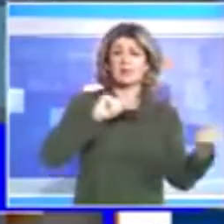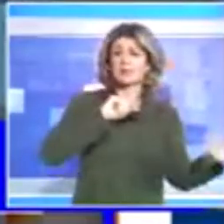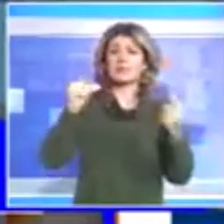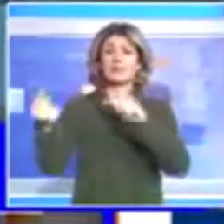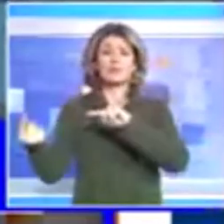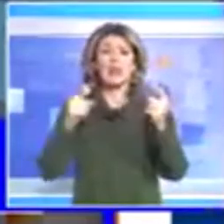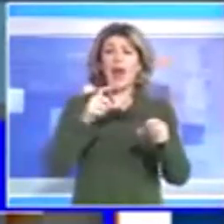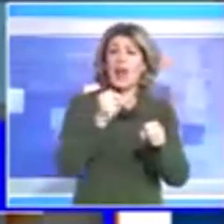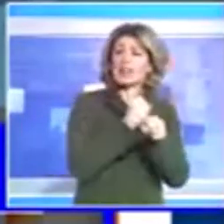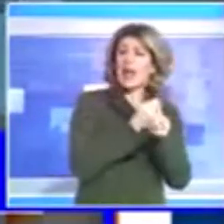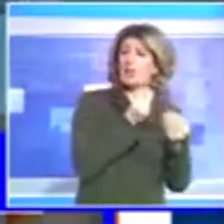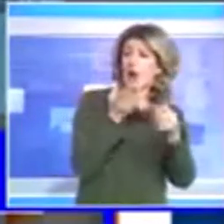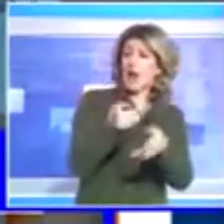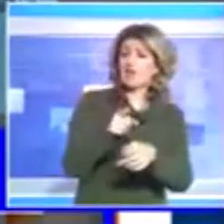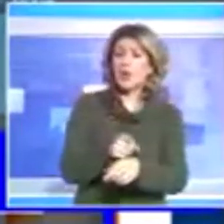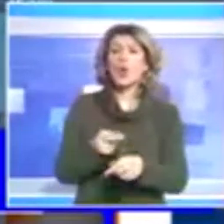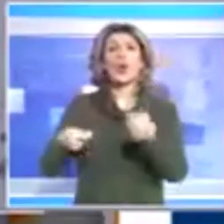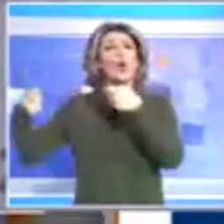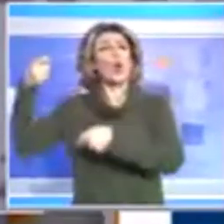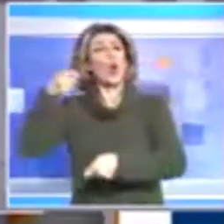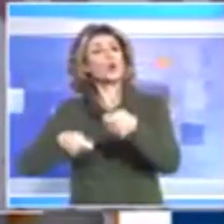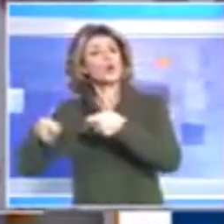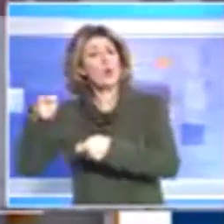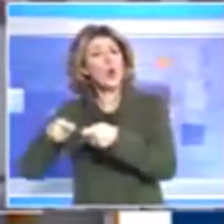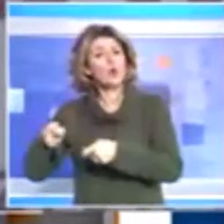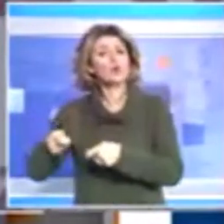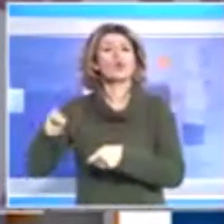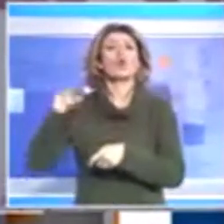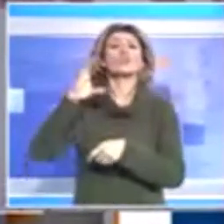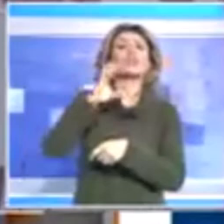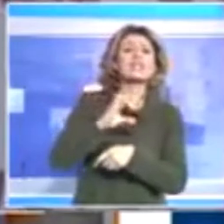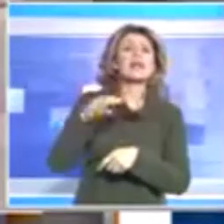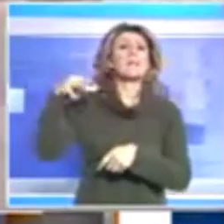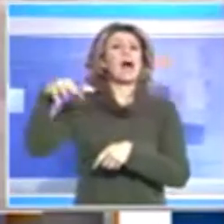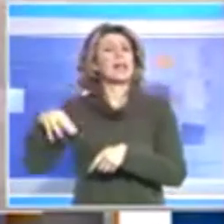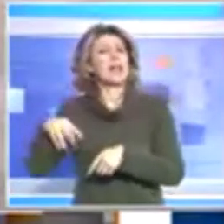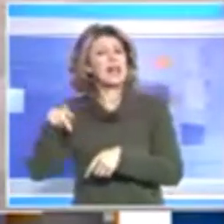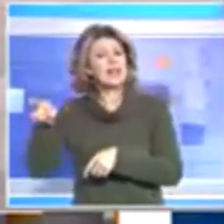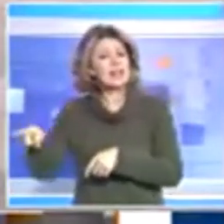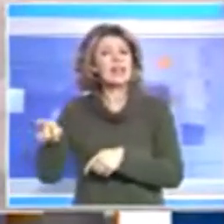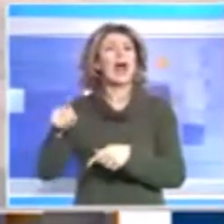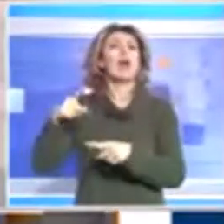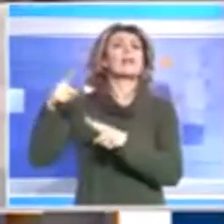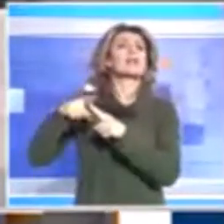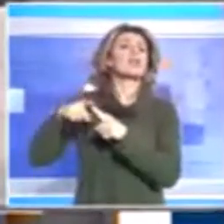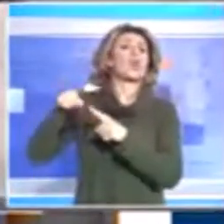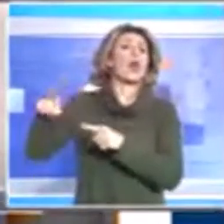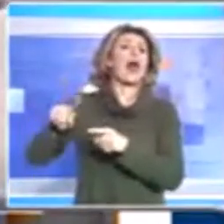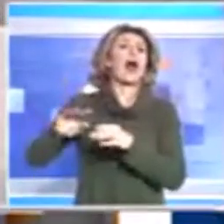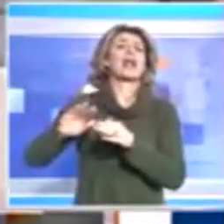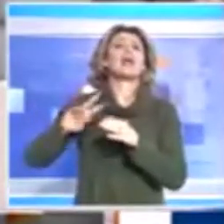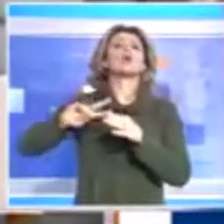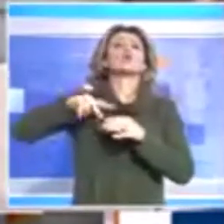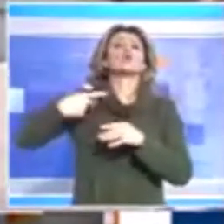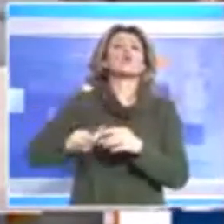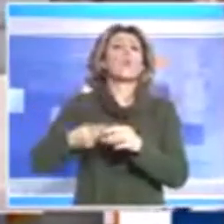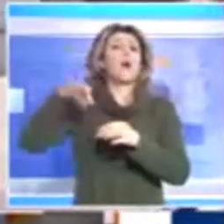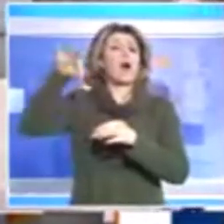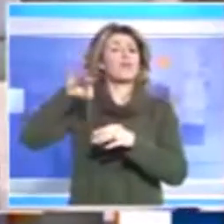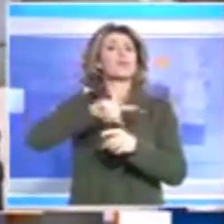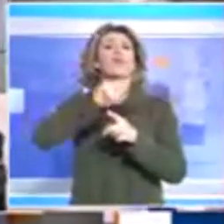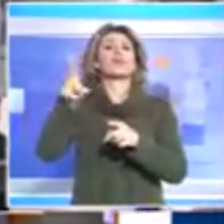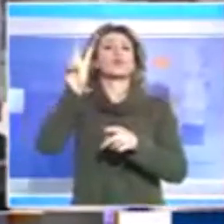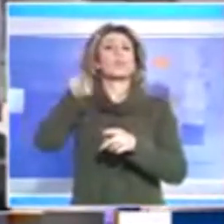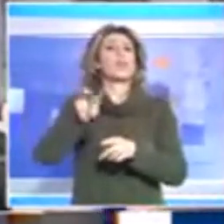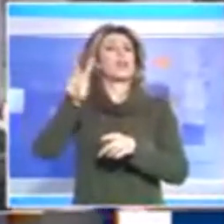consorzio cisa e margherita subentrata ad auchan e titolare del subaffitto del sito industriale fino al 2024 le premesse per il